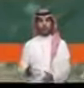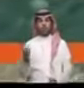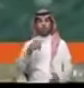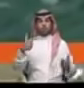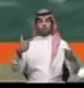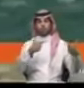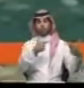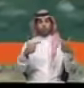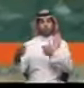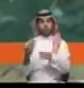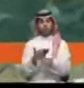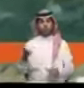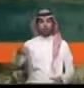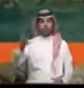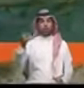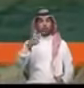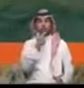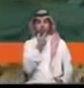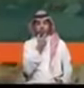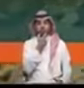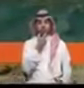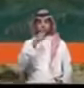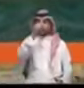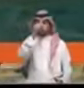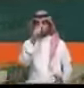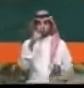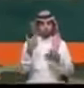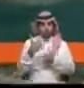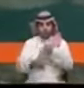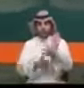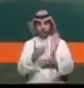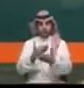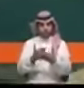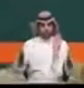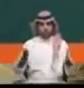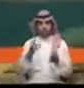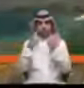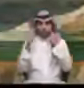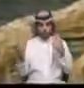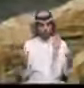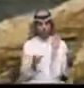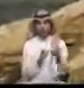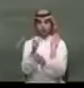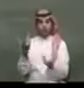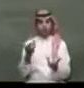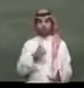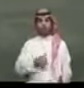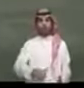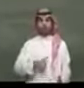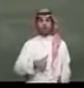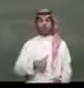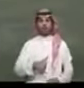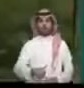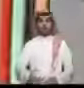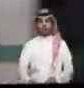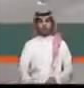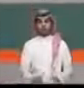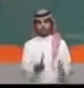مواجهات عنيفه في الحديده، وبريطانيا تطرح مشروعا لتوسيع مهمه المراقبين الدوليين في اليمن.